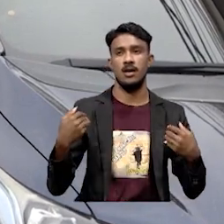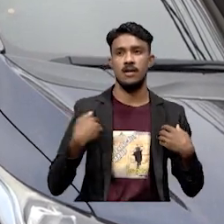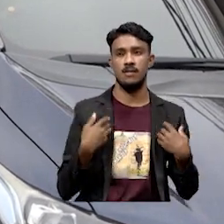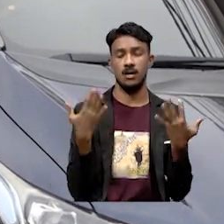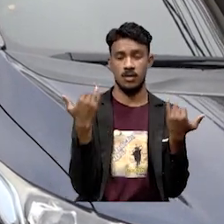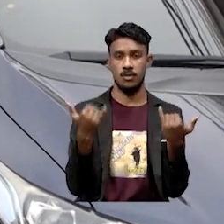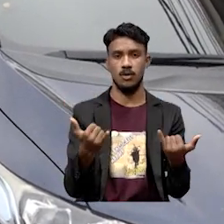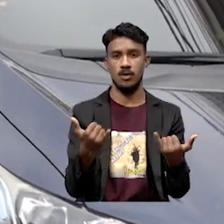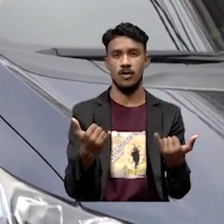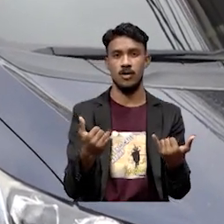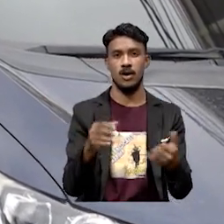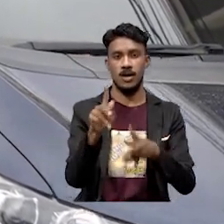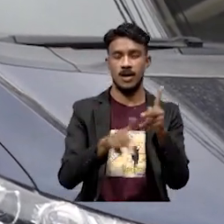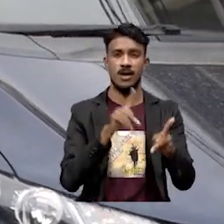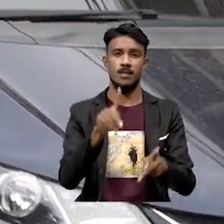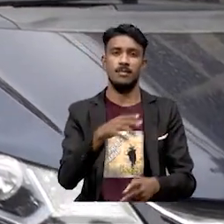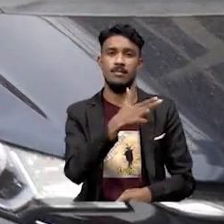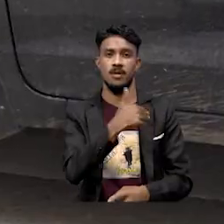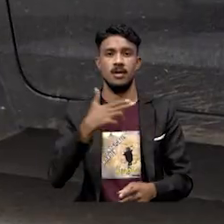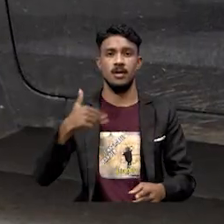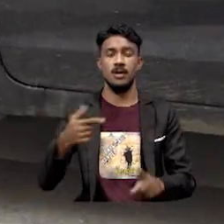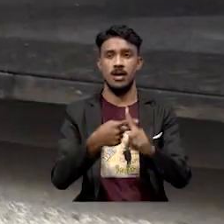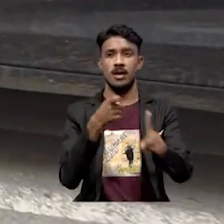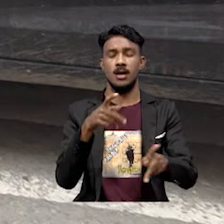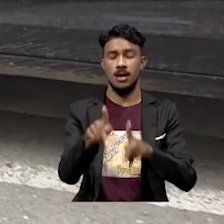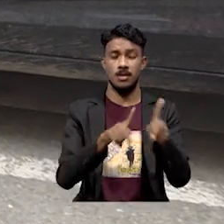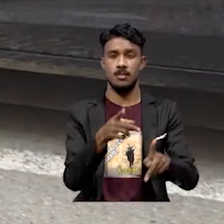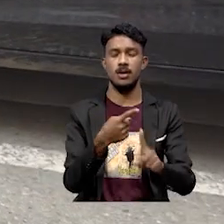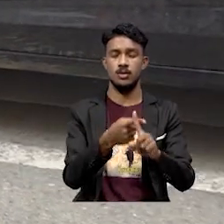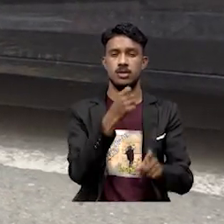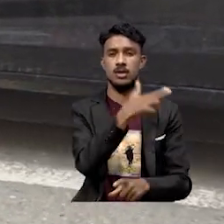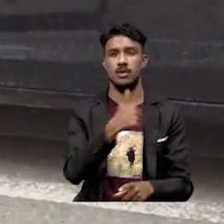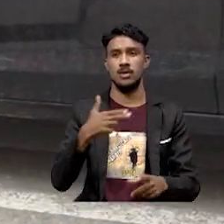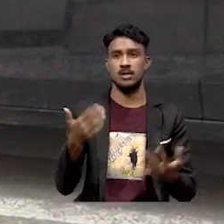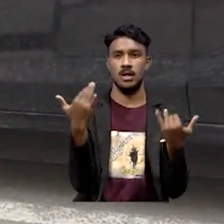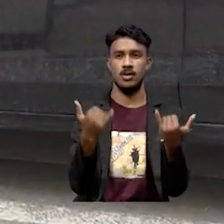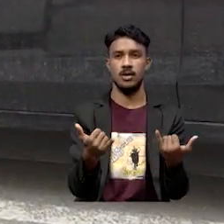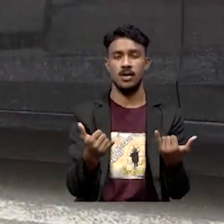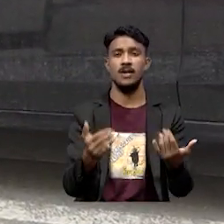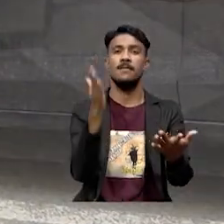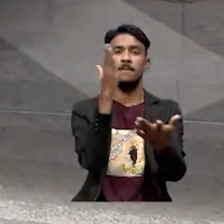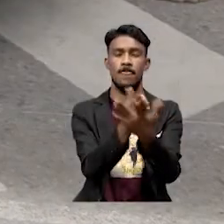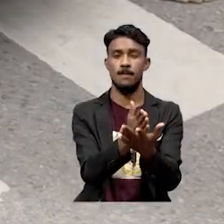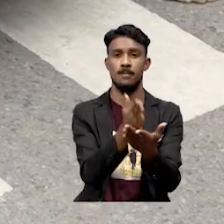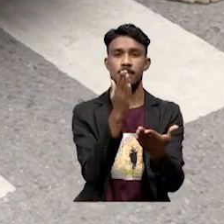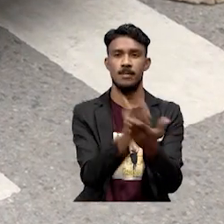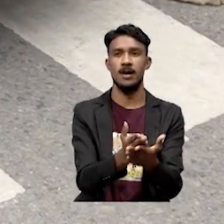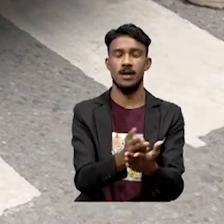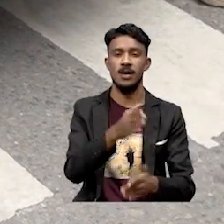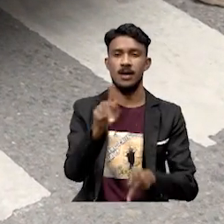itene sidadau ema stranger mayusi indonesia agora dadau kare itare nini acontece sen estacionamento iha los